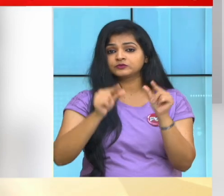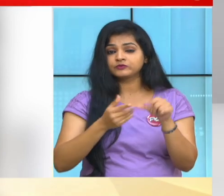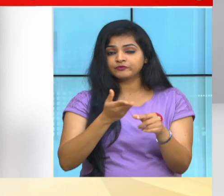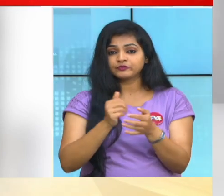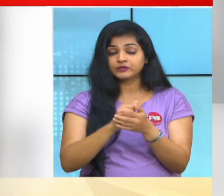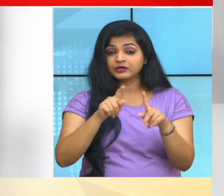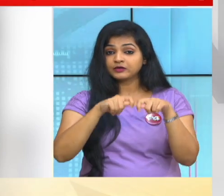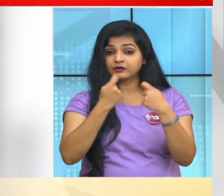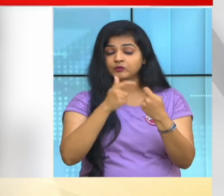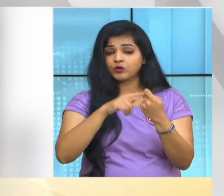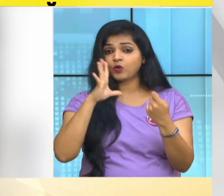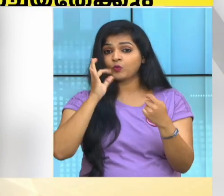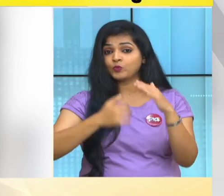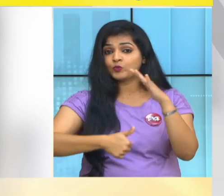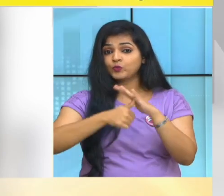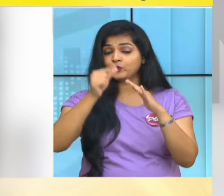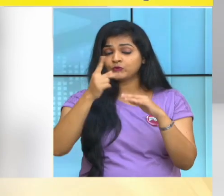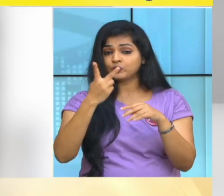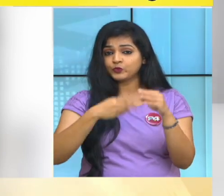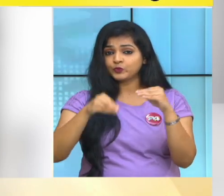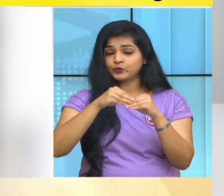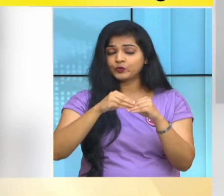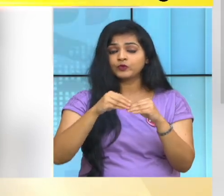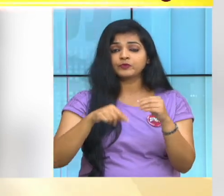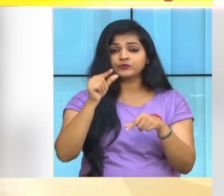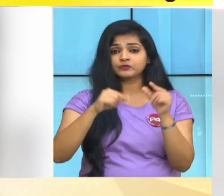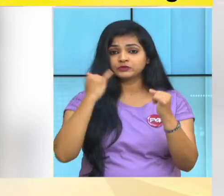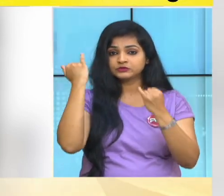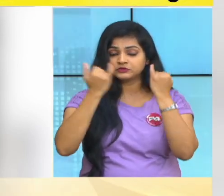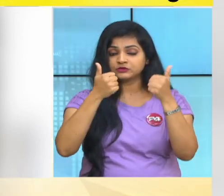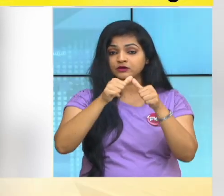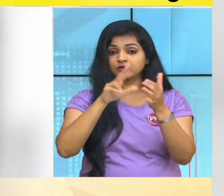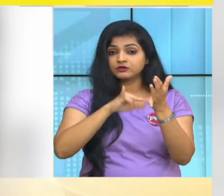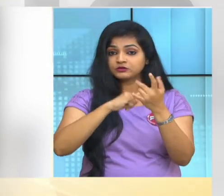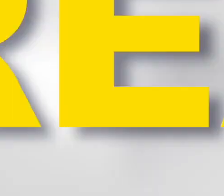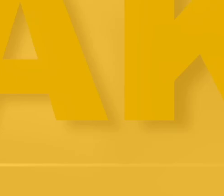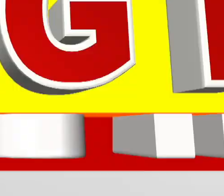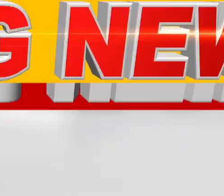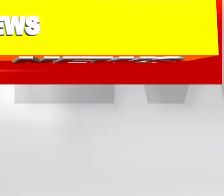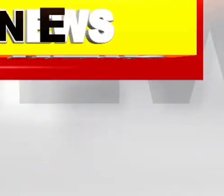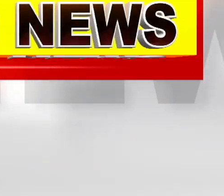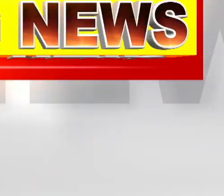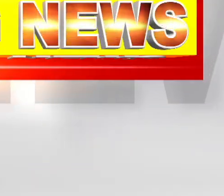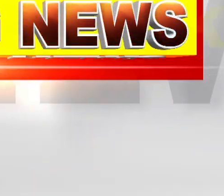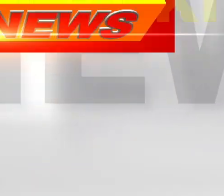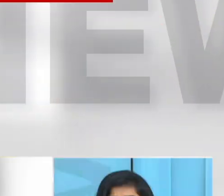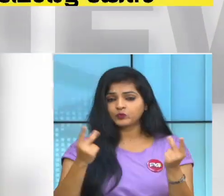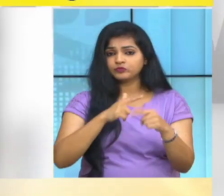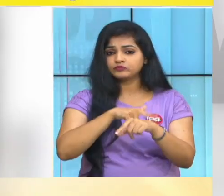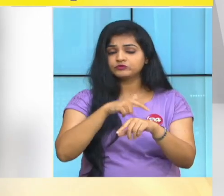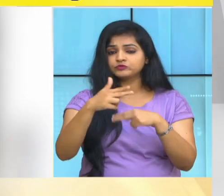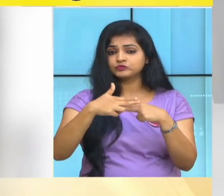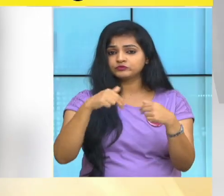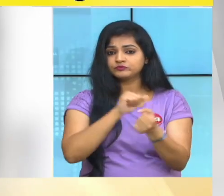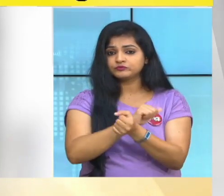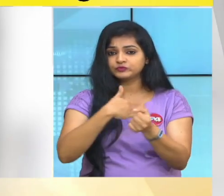സംഘത്തിലെ പ്രധാനി എന്ന് കരുതുന്ന 2 പേരെ കുറിച്ചുകൂടി അന്വേഷണത്തിന് ഒടുവിൽ അൻസിലിനെ അറസ്റ്റ് ചെയ്യാനാണ് പോലീസിന്റെ നീക്കം. ഉടൻ തന്നെ അതുണ്ടാകും എന്നുള്ളതാണ് പോലീസിൽ നിന്ന് ലഭിക്കുന്ന സൂചന.